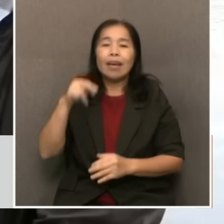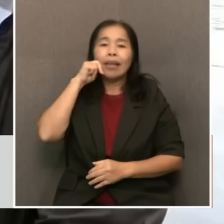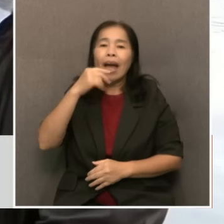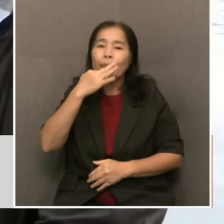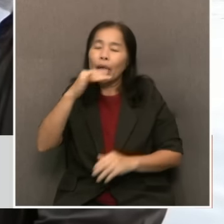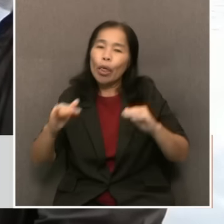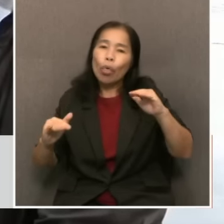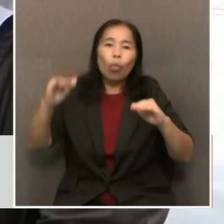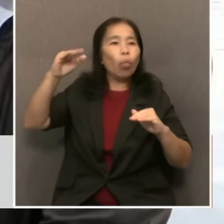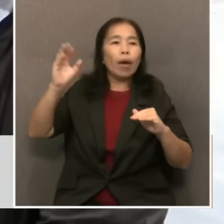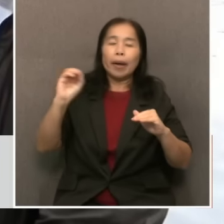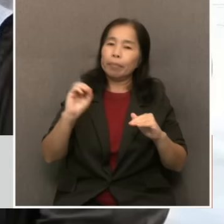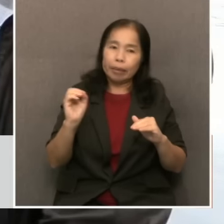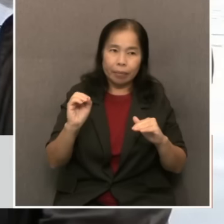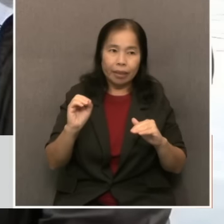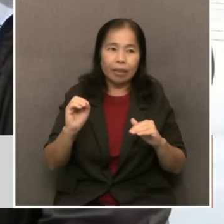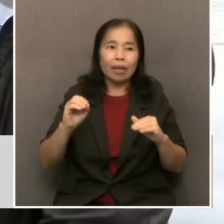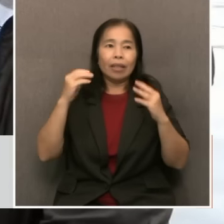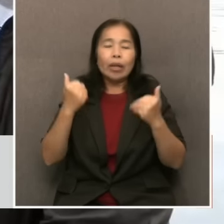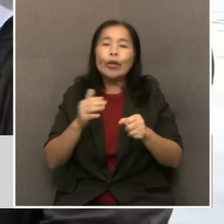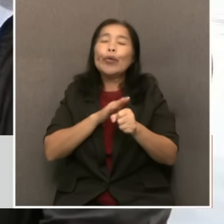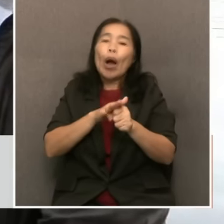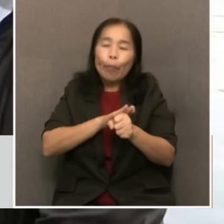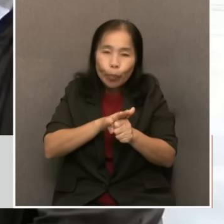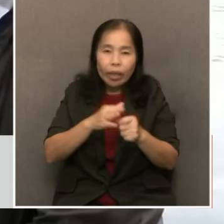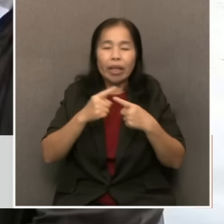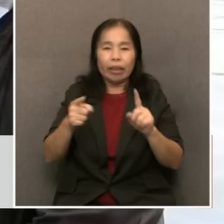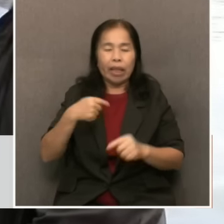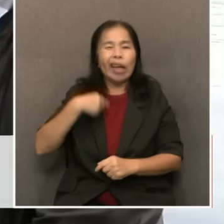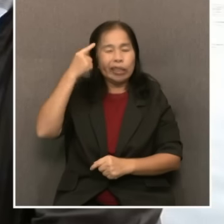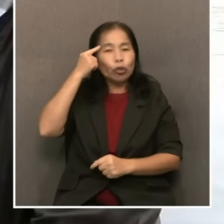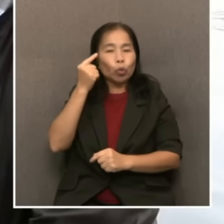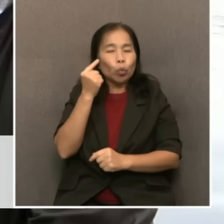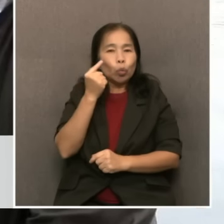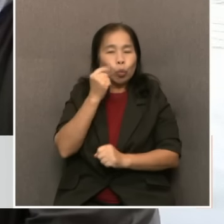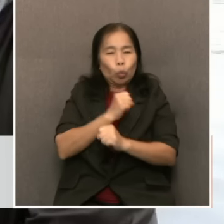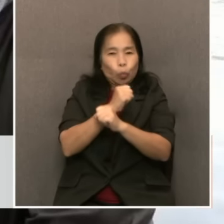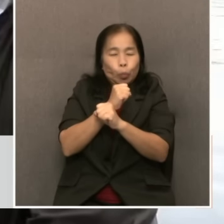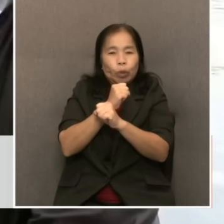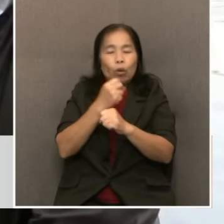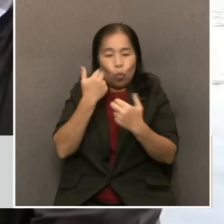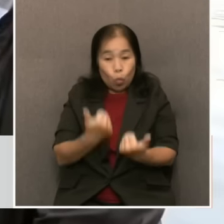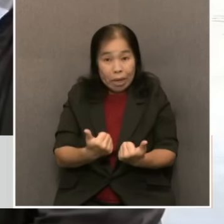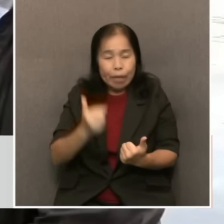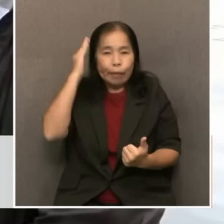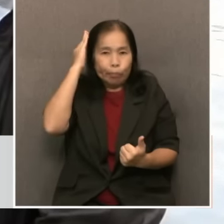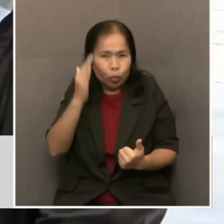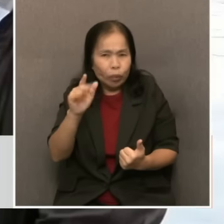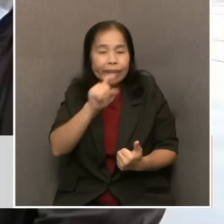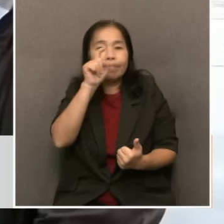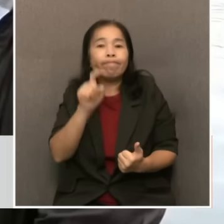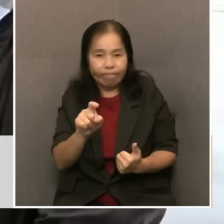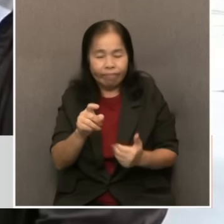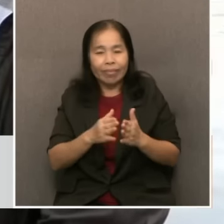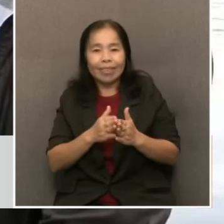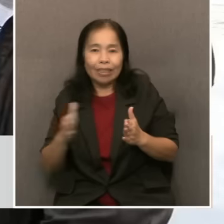สู้ยังพอสู้ได้ฮะมันยังไม่มากเท่าไหร่แต่ว่าก็รอวันนี้พรุ่งนี้นี่แหละตั้งแต่นี้ไปมัน